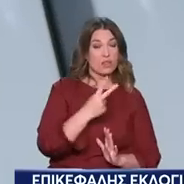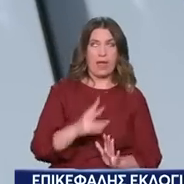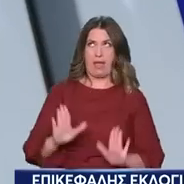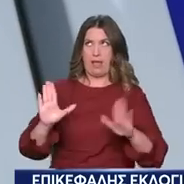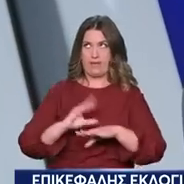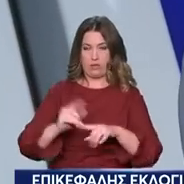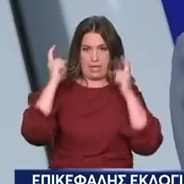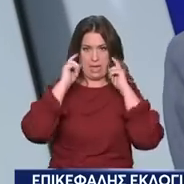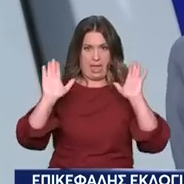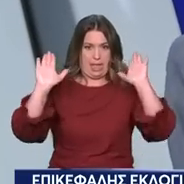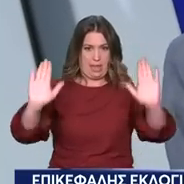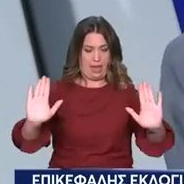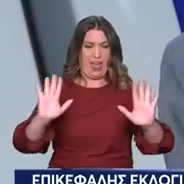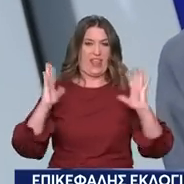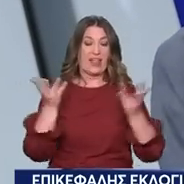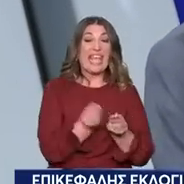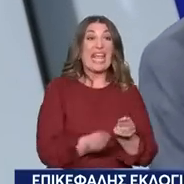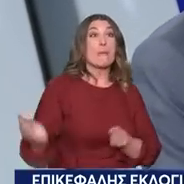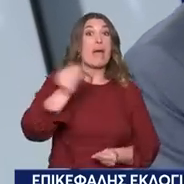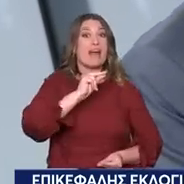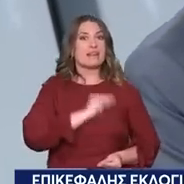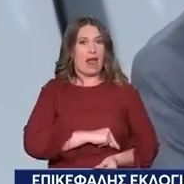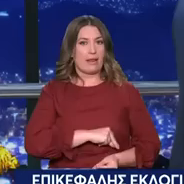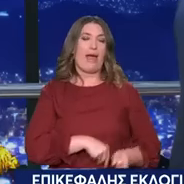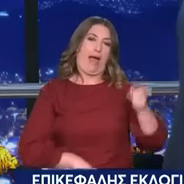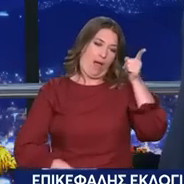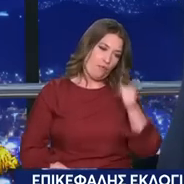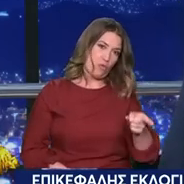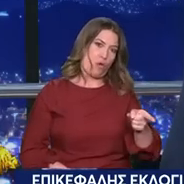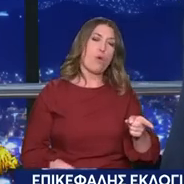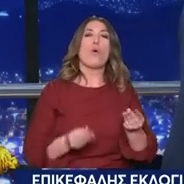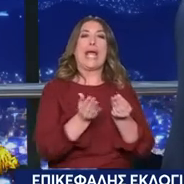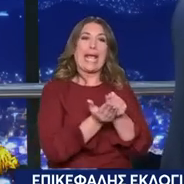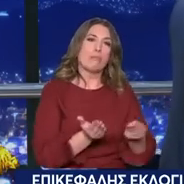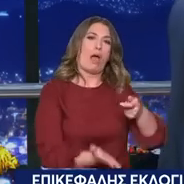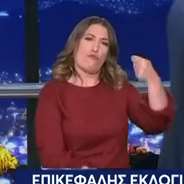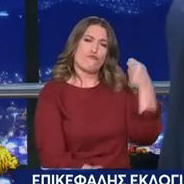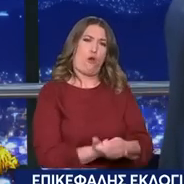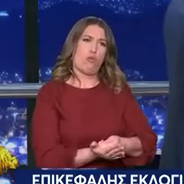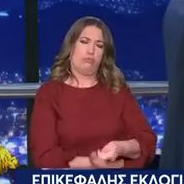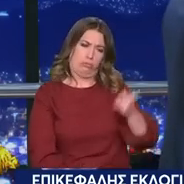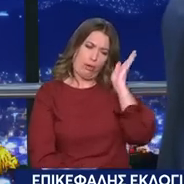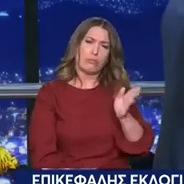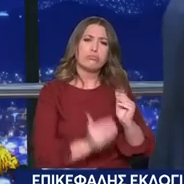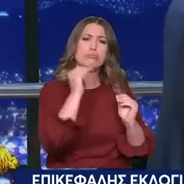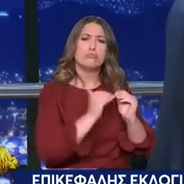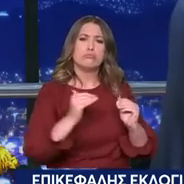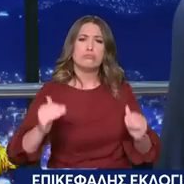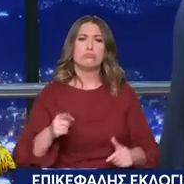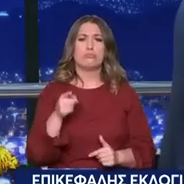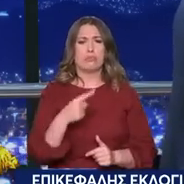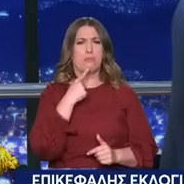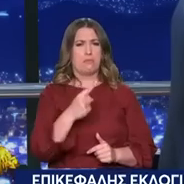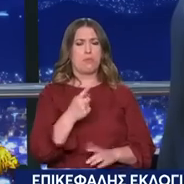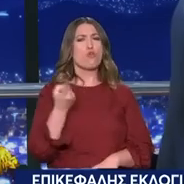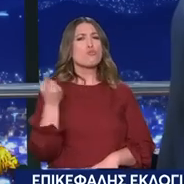σωστά, λέτε να πάρουμε αυτά τα υπερκέρδη, να τα υπερφορολογήσουμε. Να φορολογήσουμε με ένα στελεστή 90%. Και από